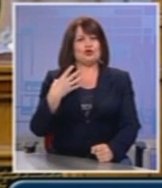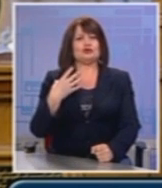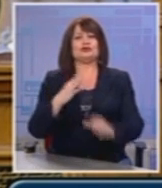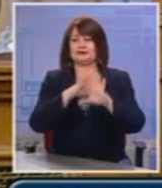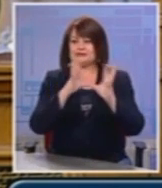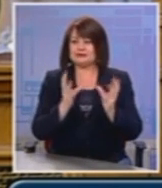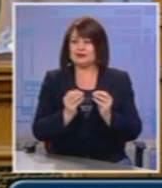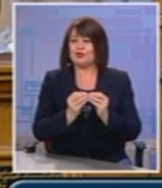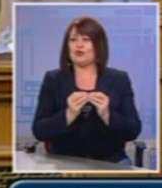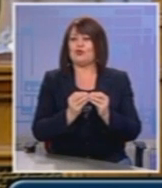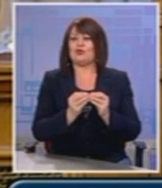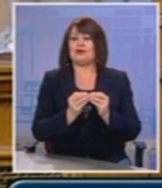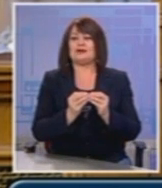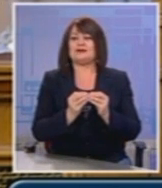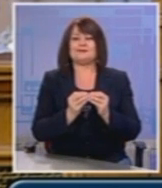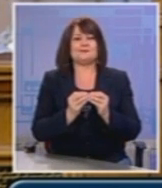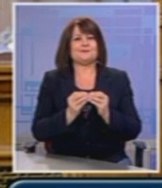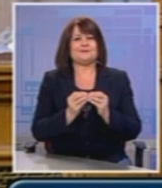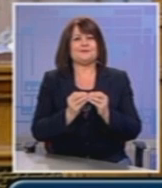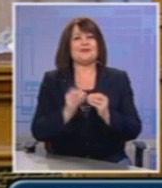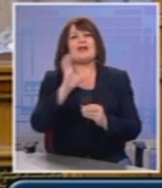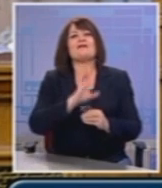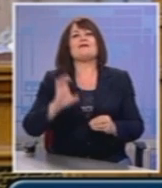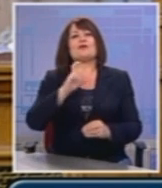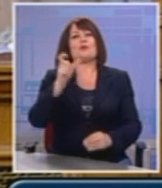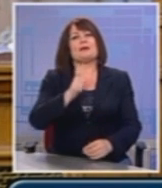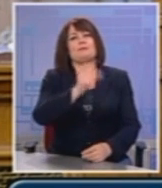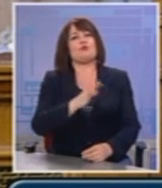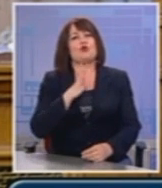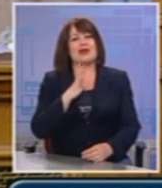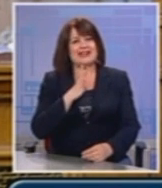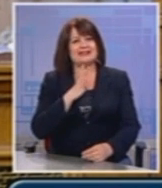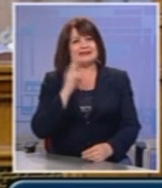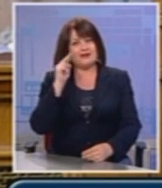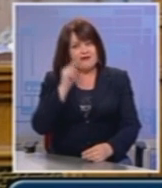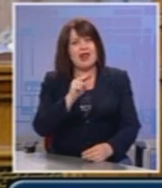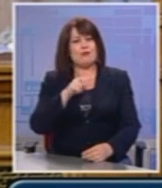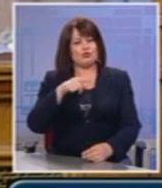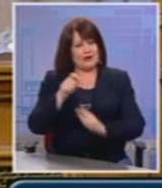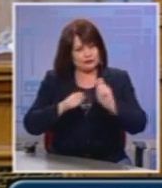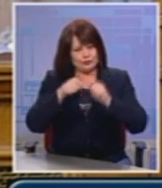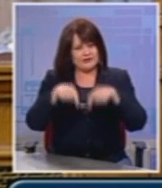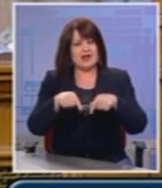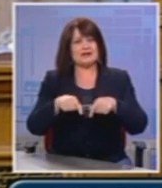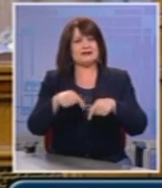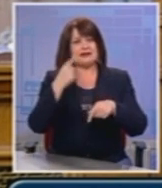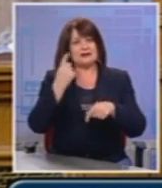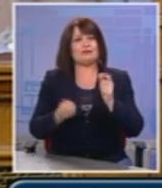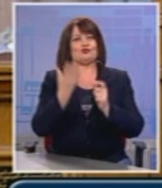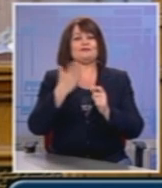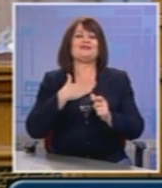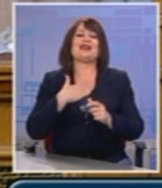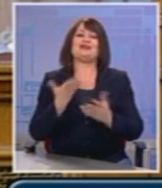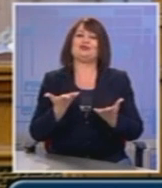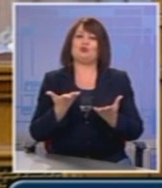όλες σε όλους τους ευρωπαίους πολίτες οι οποίοι κοιτούν αυτή την πρωτοβουλία και βλέπουν ότι δημιουργείται κάτι καινούργιο σας